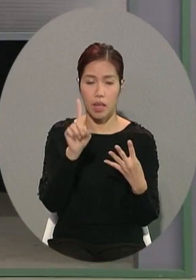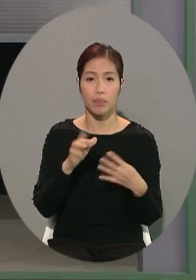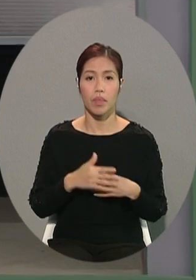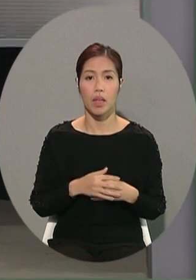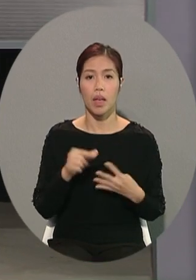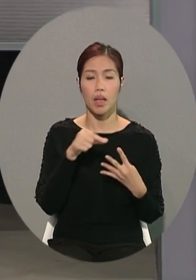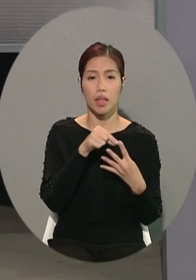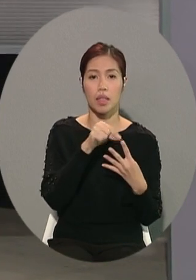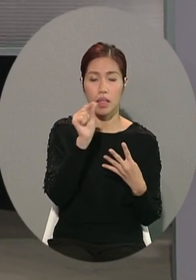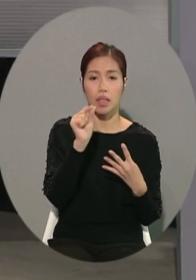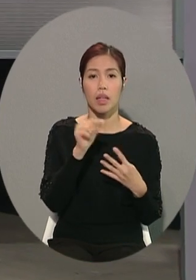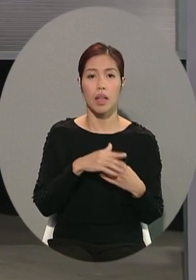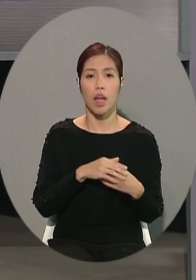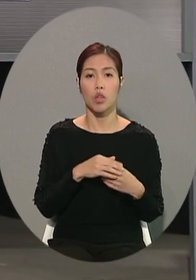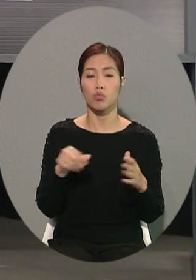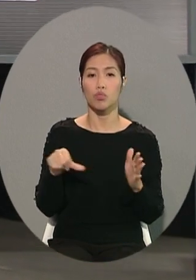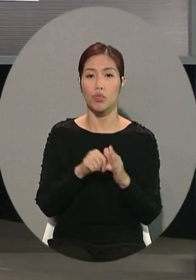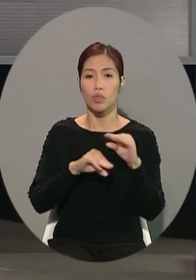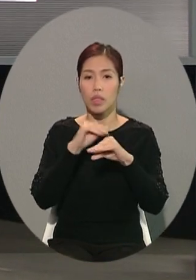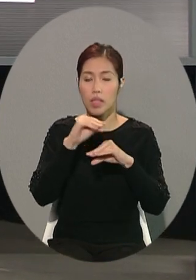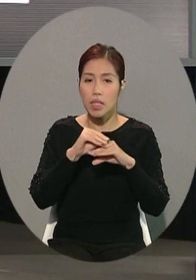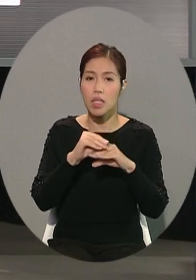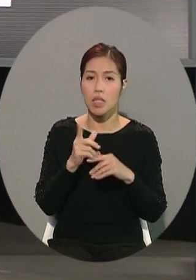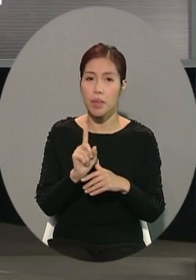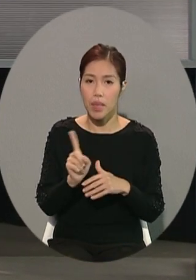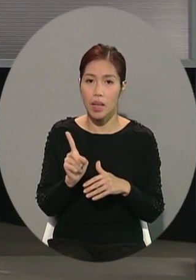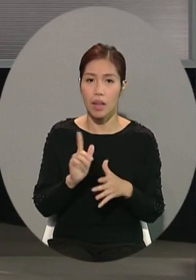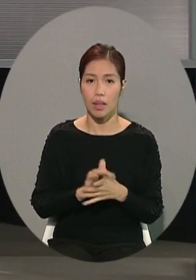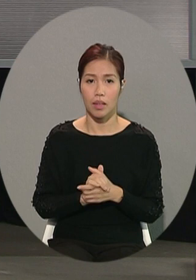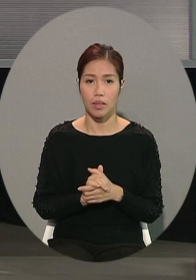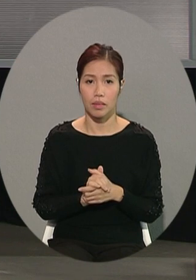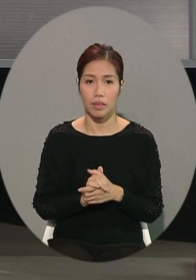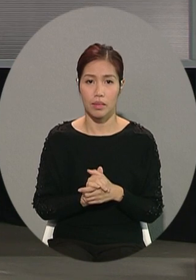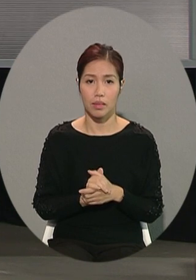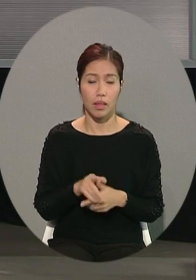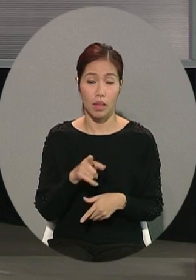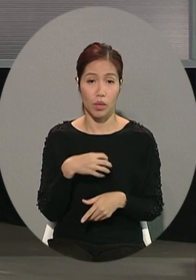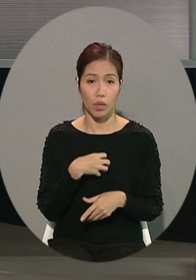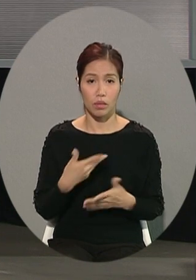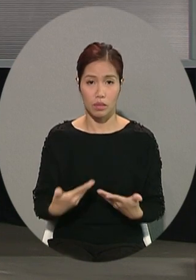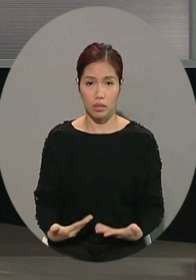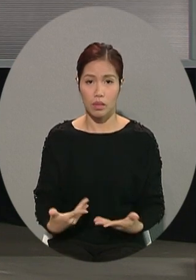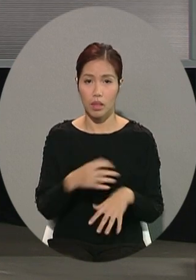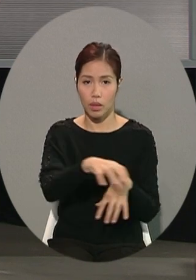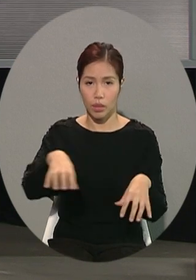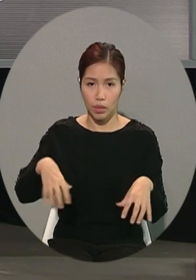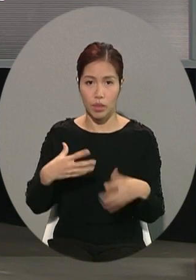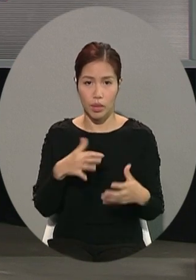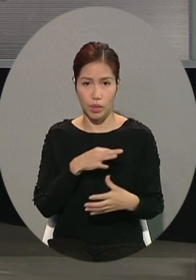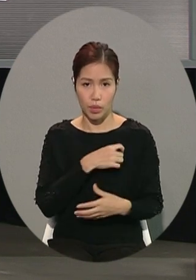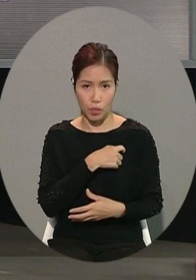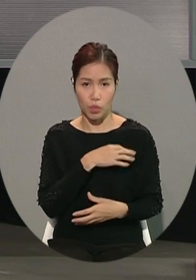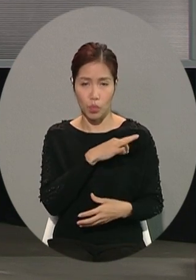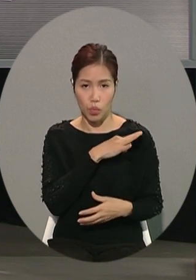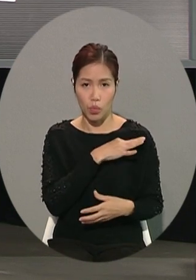項最有建設性。 好，最有建設性的就是問你認為現屆區議會做過